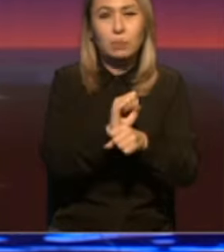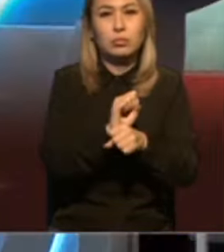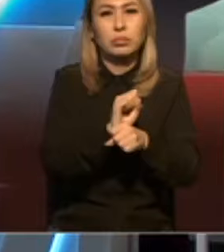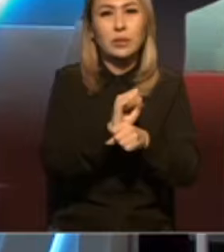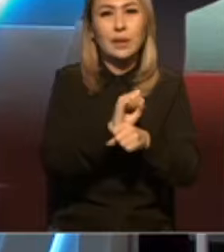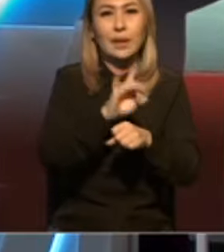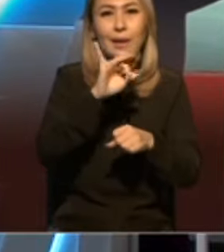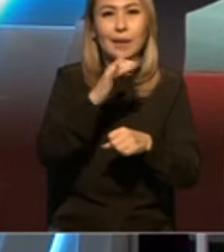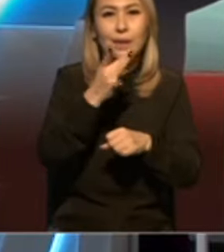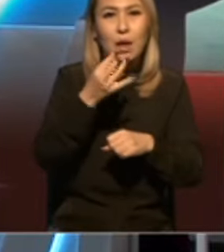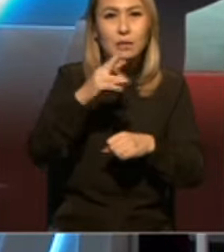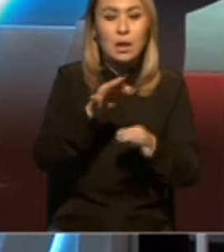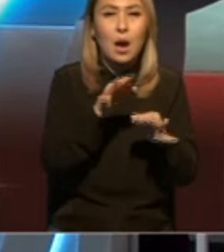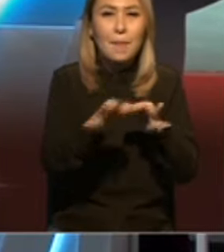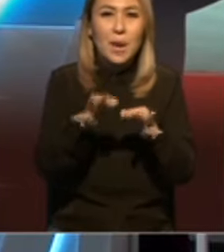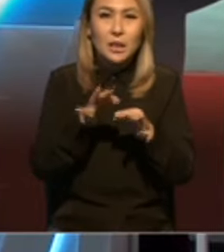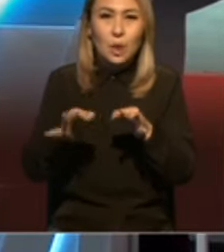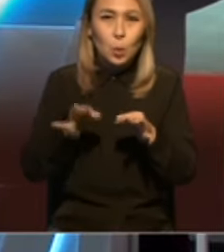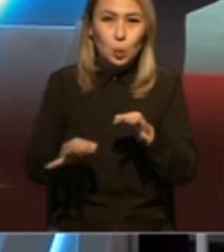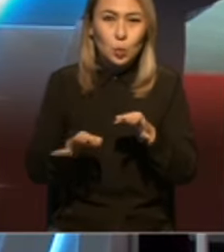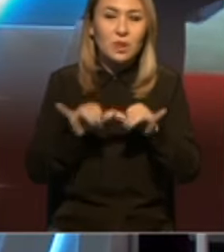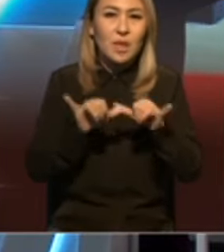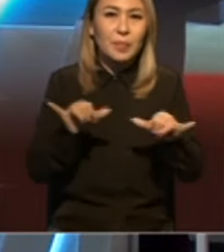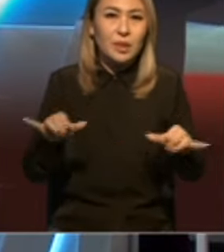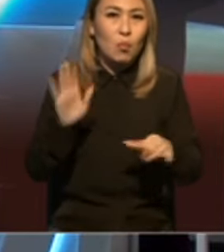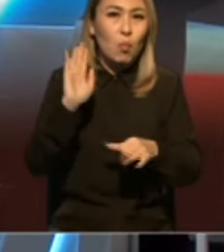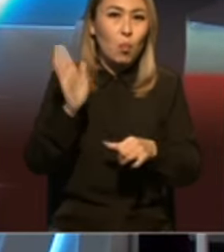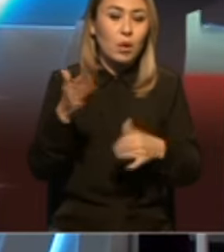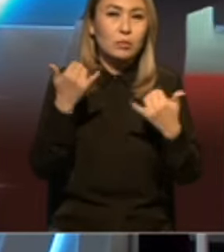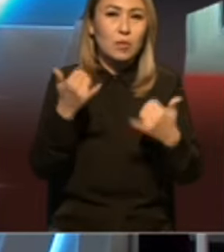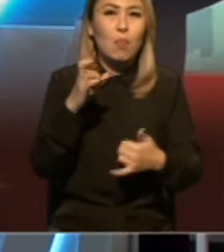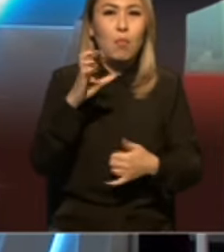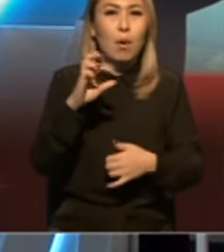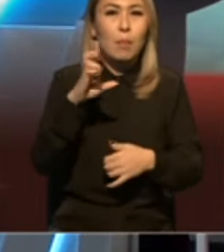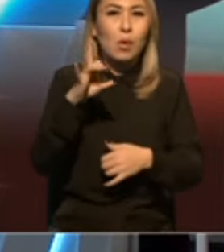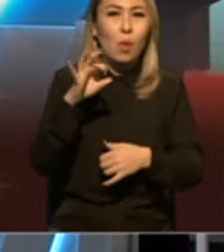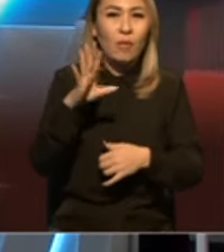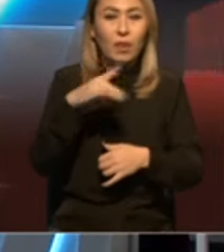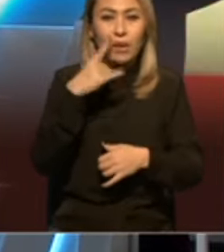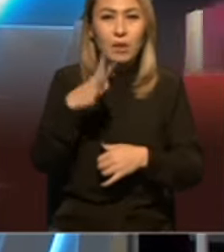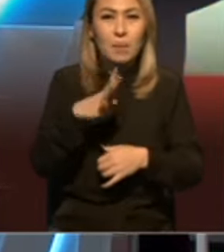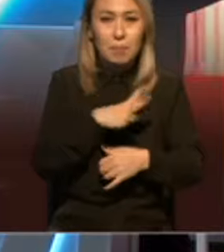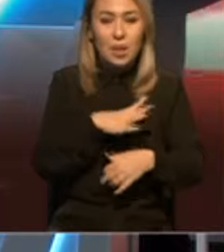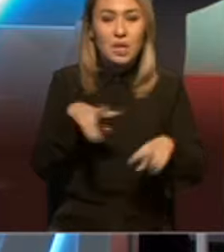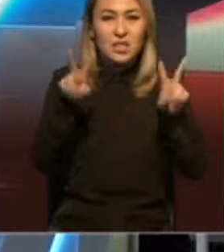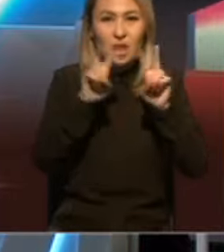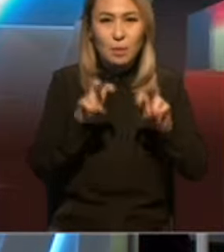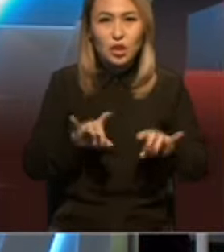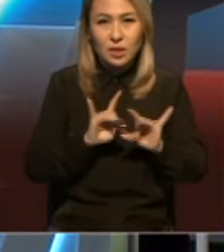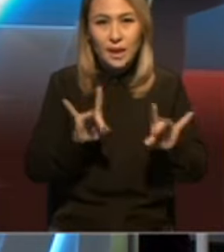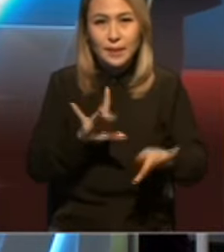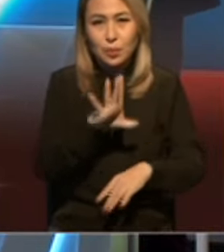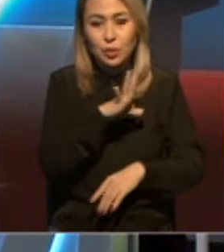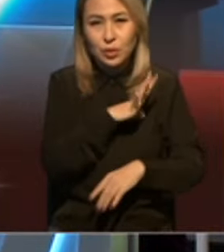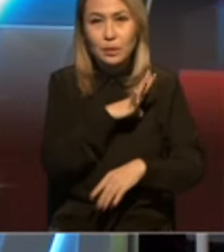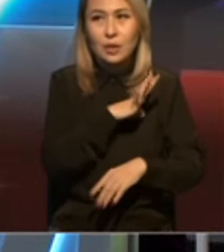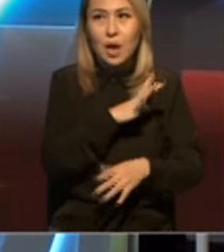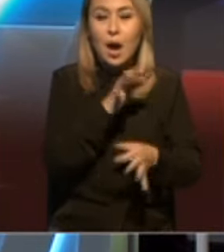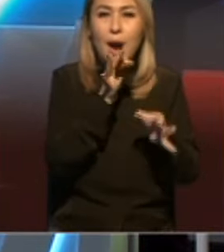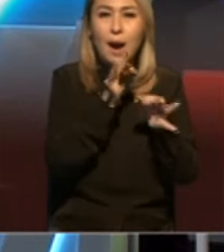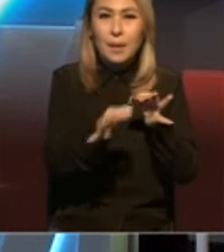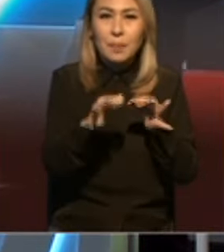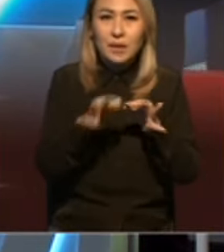регионализация, аймақтану процесі дамитын болады. Оны бүгін Лавров та айтты, оны сарапшылар да айтып жатыр. Яғни